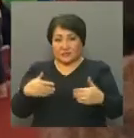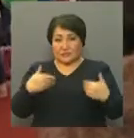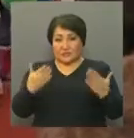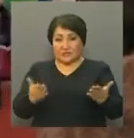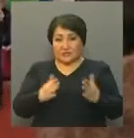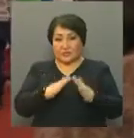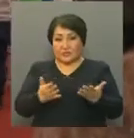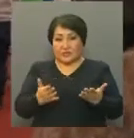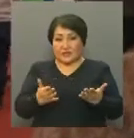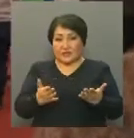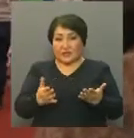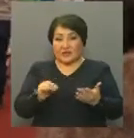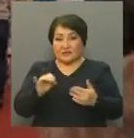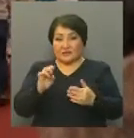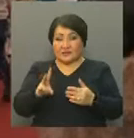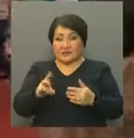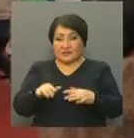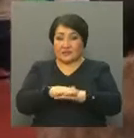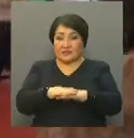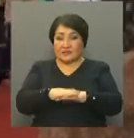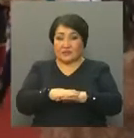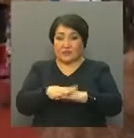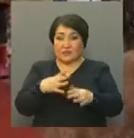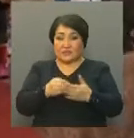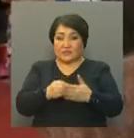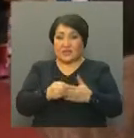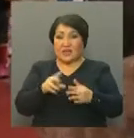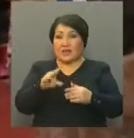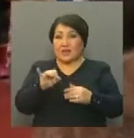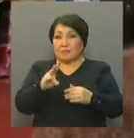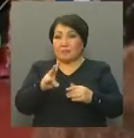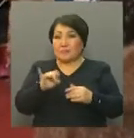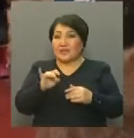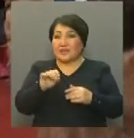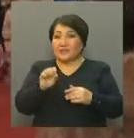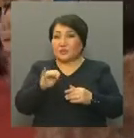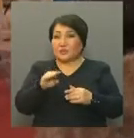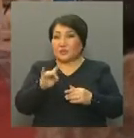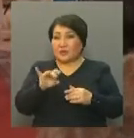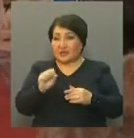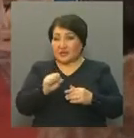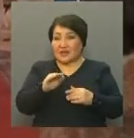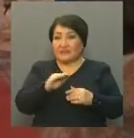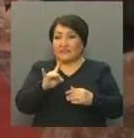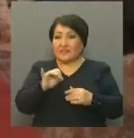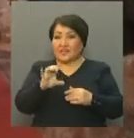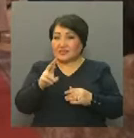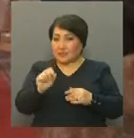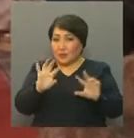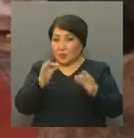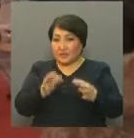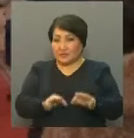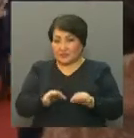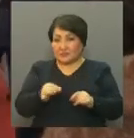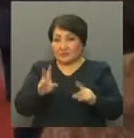Иран халқының өзінің өзерде тән мына миниатюра өнері, фреска өнерін жақсы көруге болады. Және де